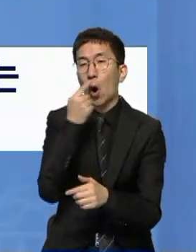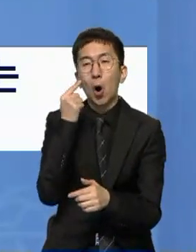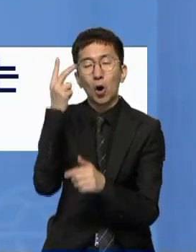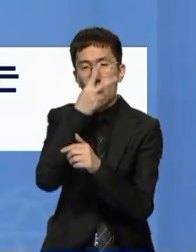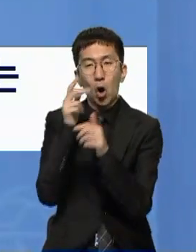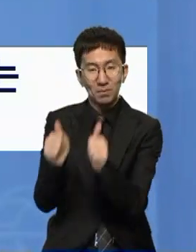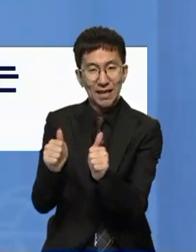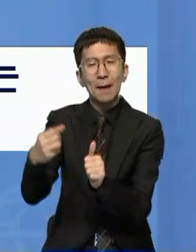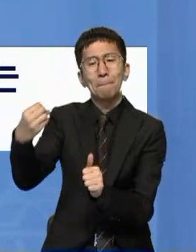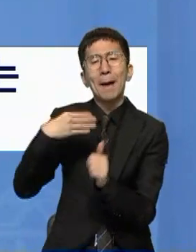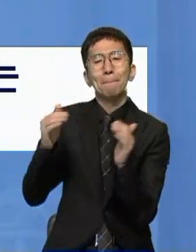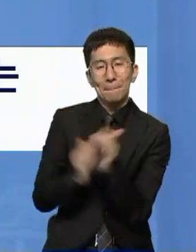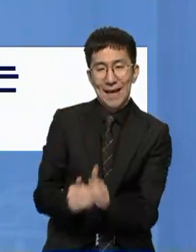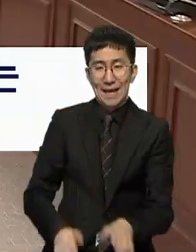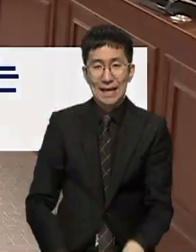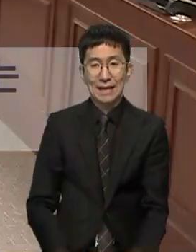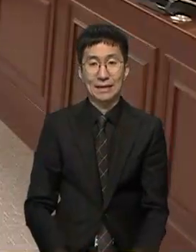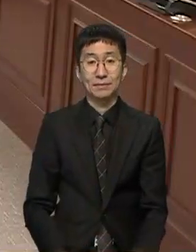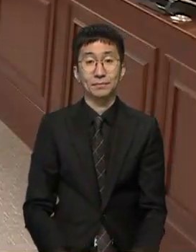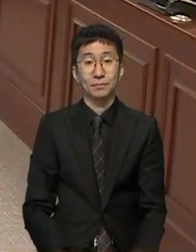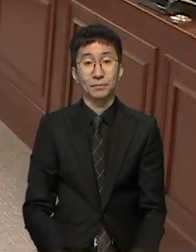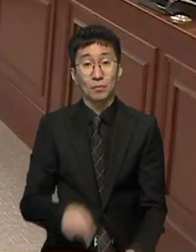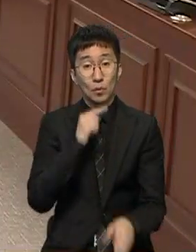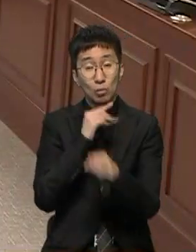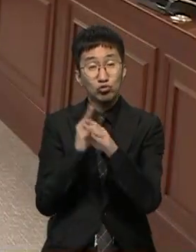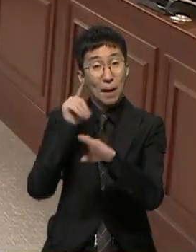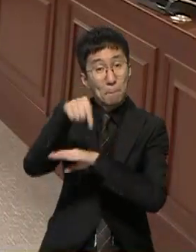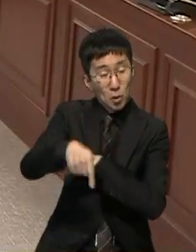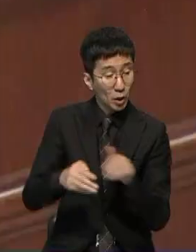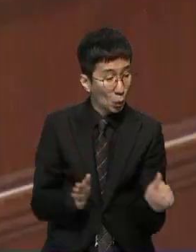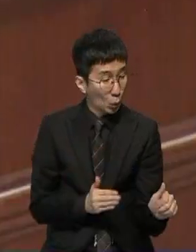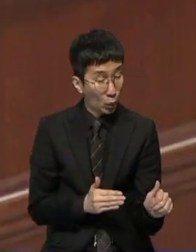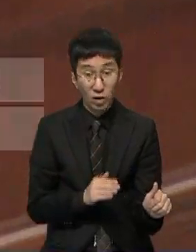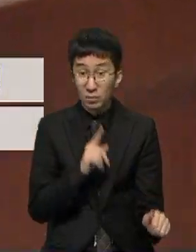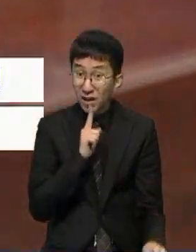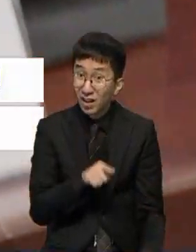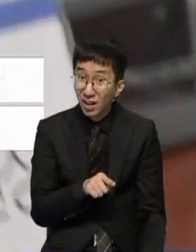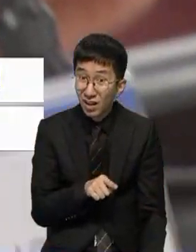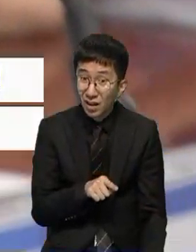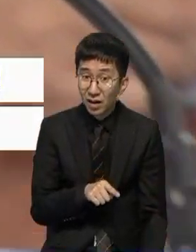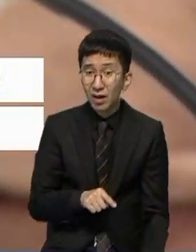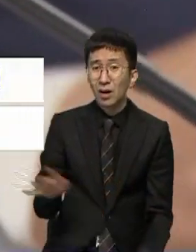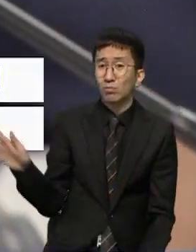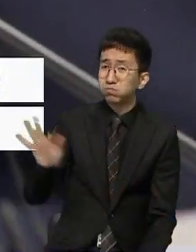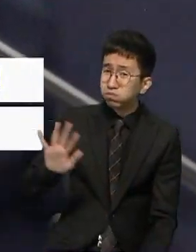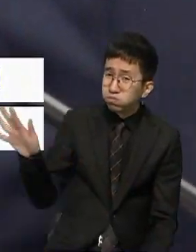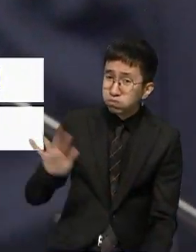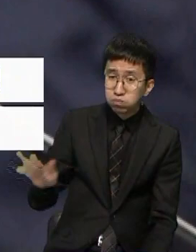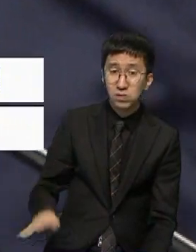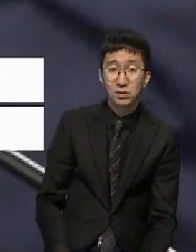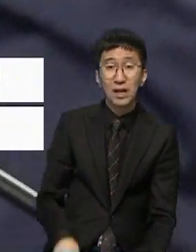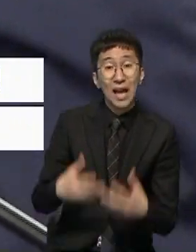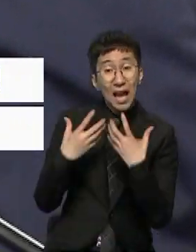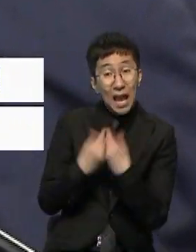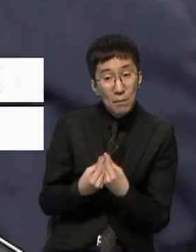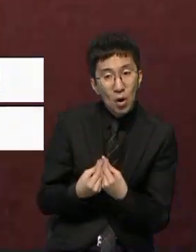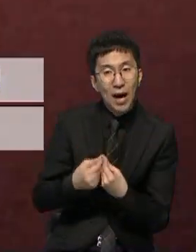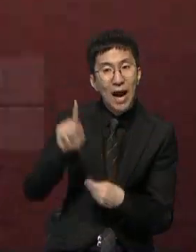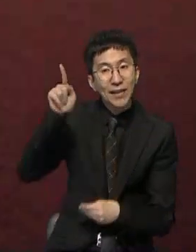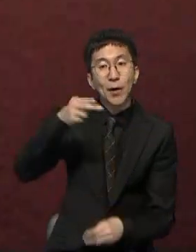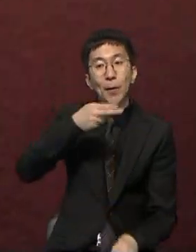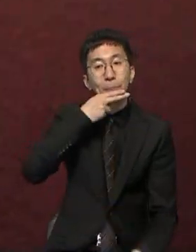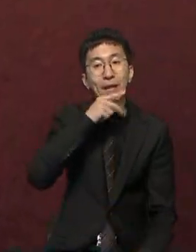검찰 조사에서 나왔다고 한다. 월북몰이 의혹에 대해선 그게 아니라는 어떤 납득할 만한 해명도 내놓지